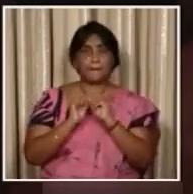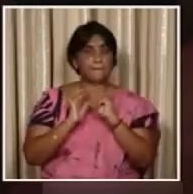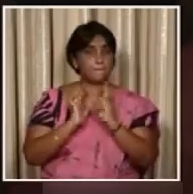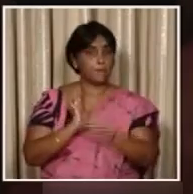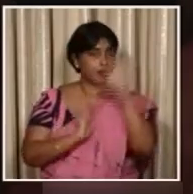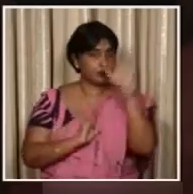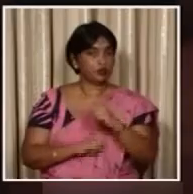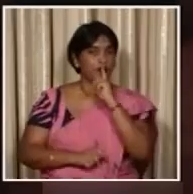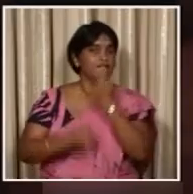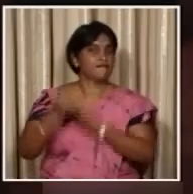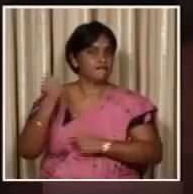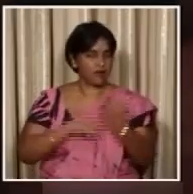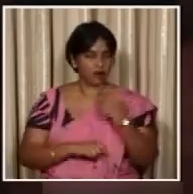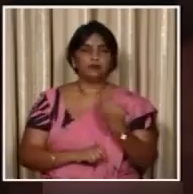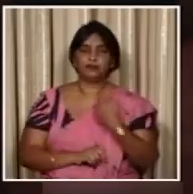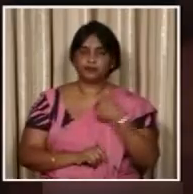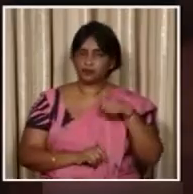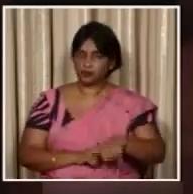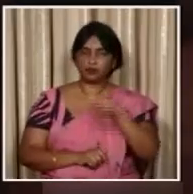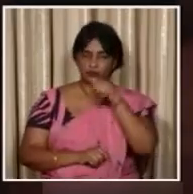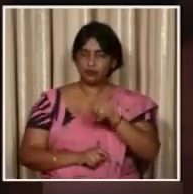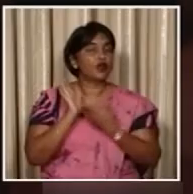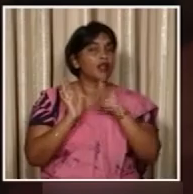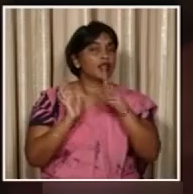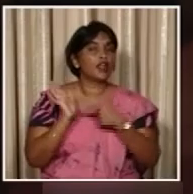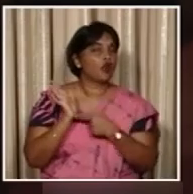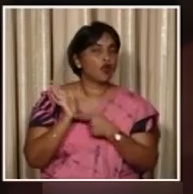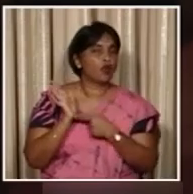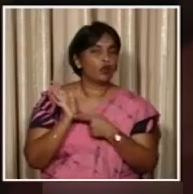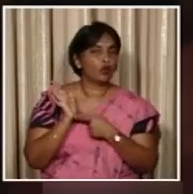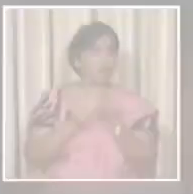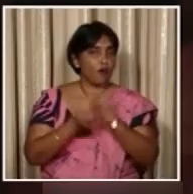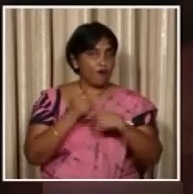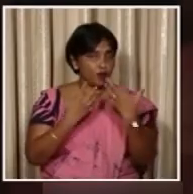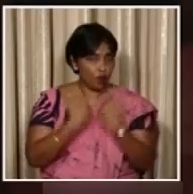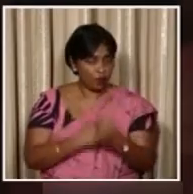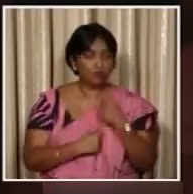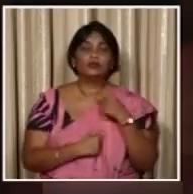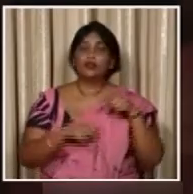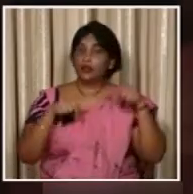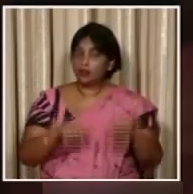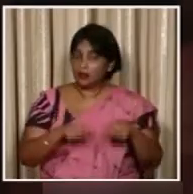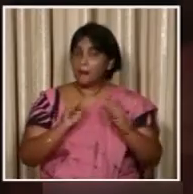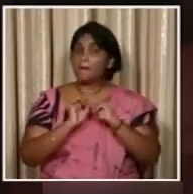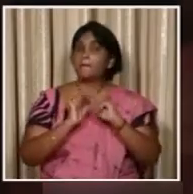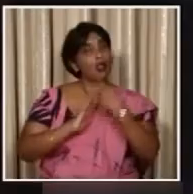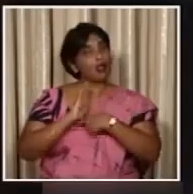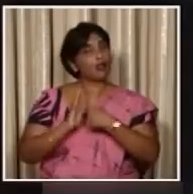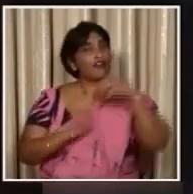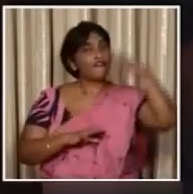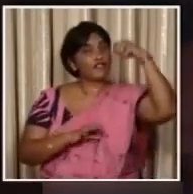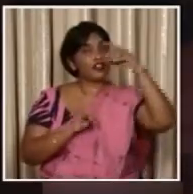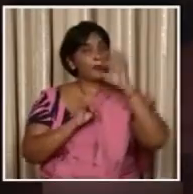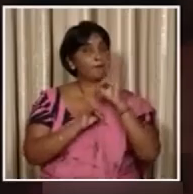තියෙන්නේ මේක විකුණන්න කියලා. මම මෙතන අභියෝග කරනවා කාට හරි විකුණන්න ඕන නම් මේ දැන් තියෙන පනත ඇතුලේ විකුණන්න පුළුවන්.